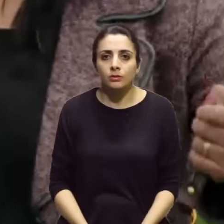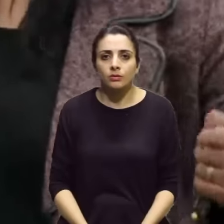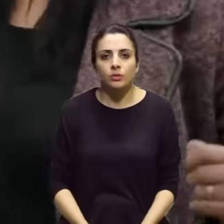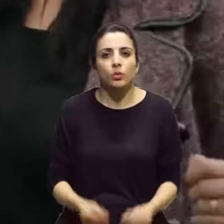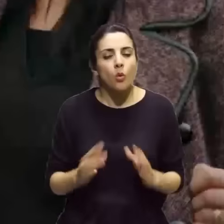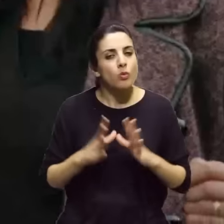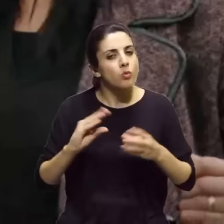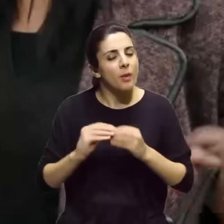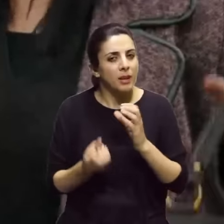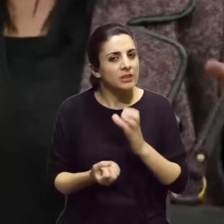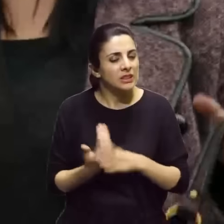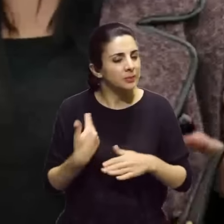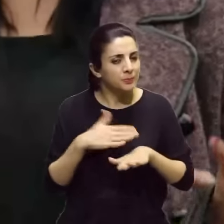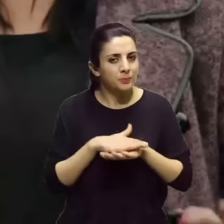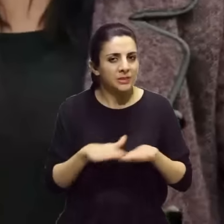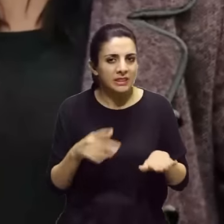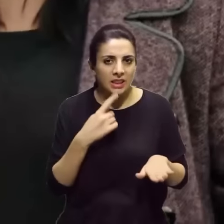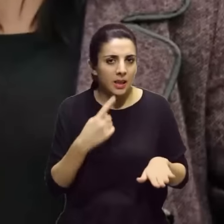Başımıza büyük dert açılacak Nail, bittik.